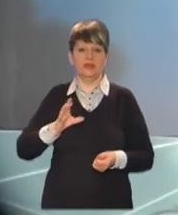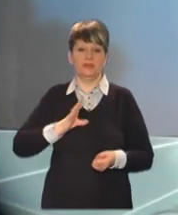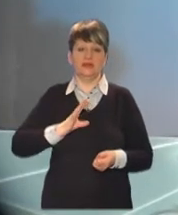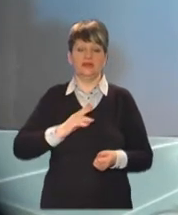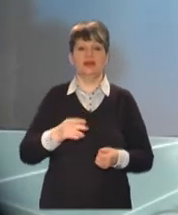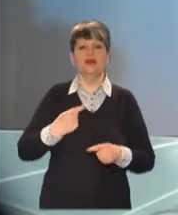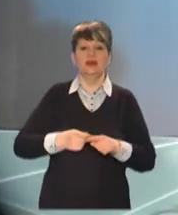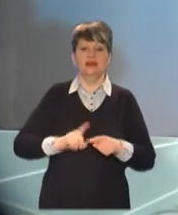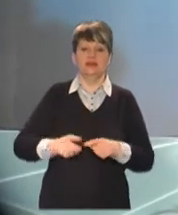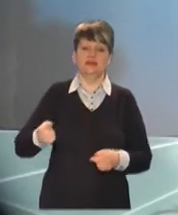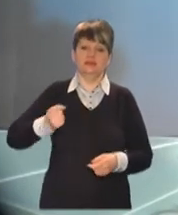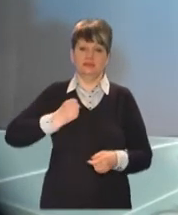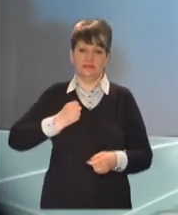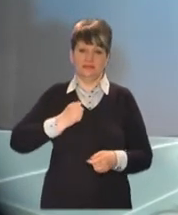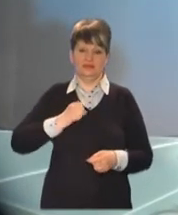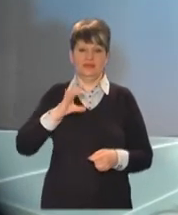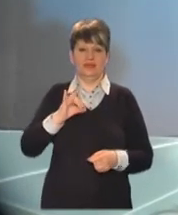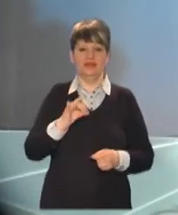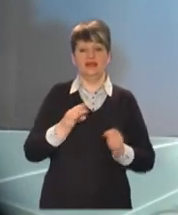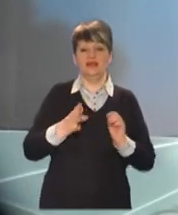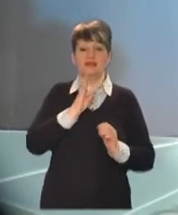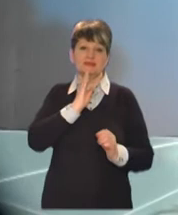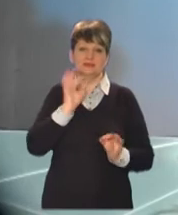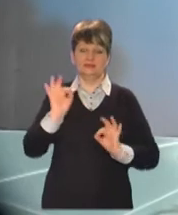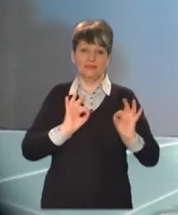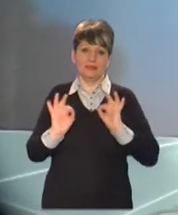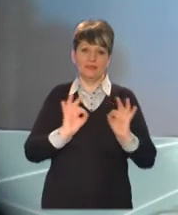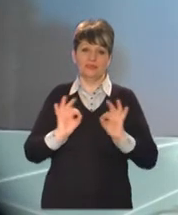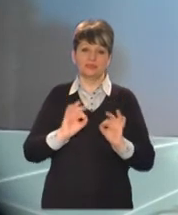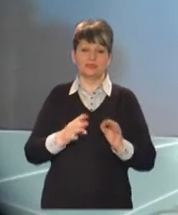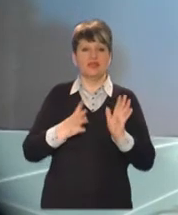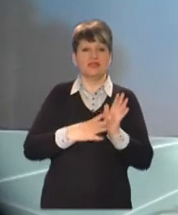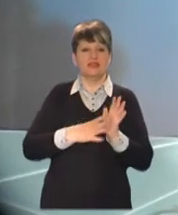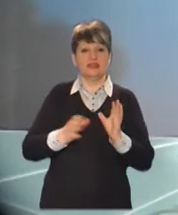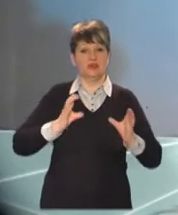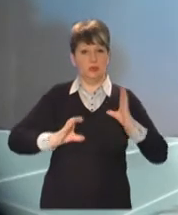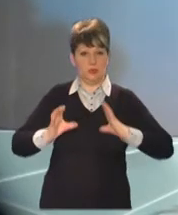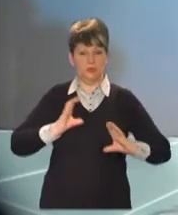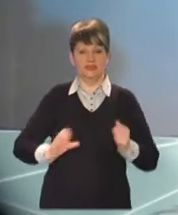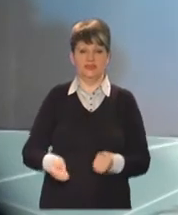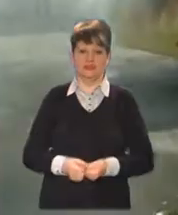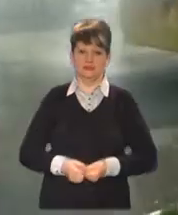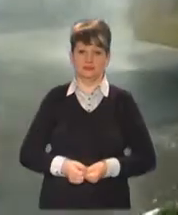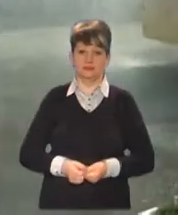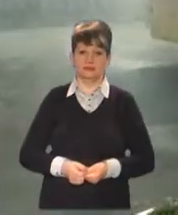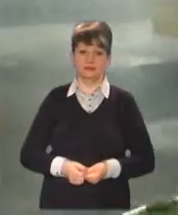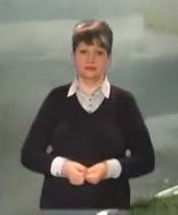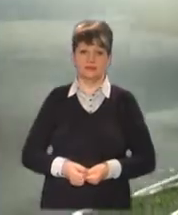маршрутки стали кадети та панянка 9-ї гімназії обласного центру. Проїхалися з ними і наші кореспонденти.